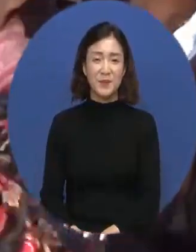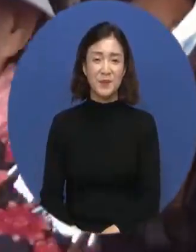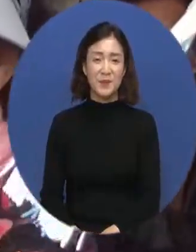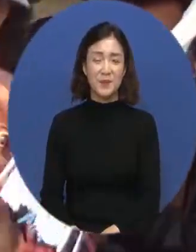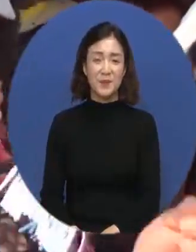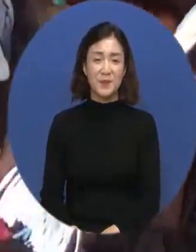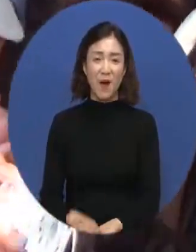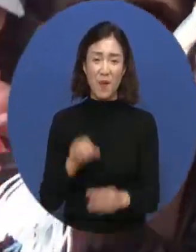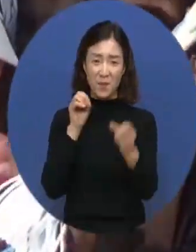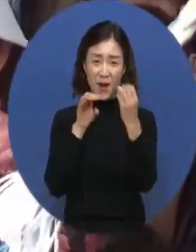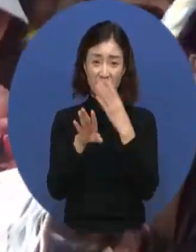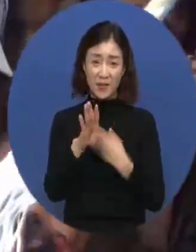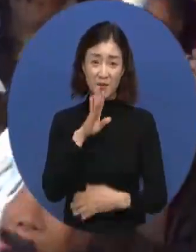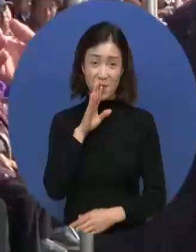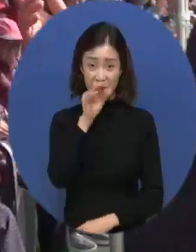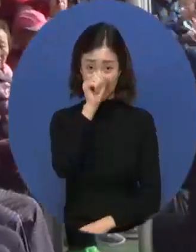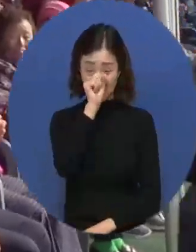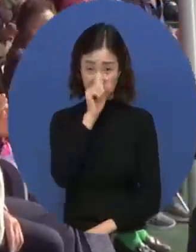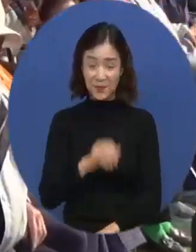반응이 정말 좋죠?